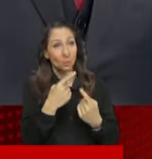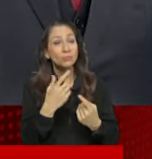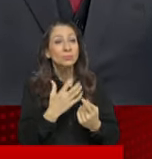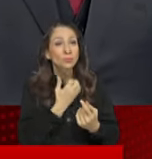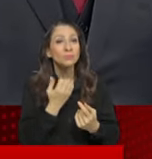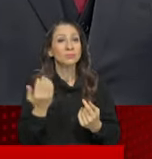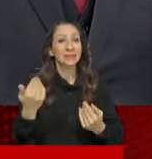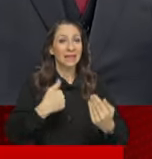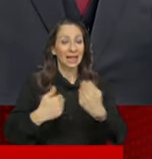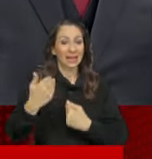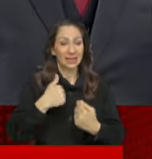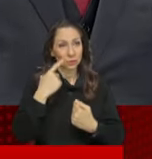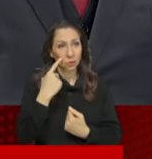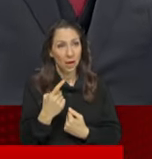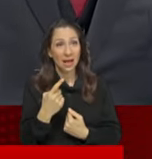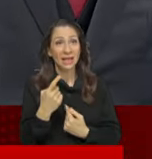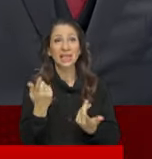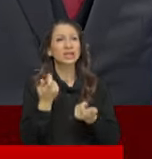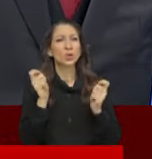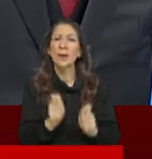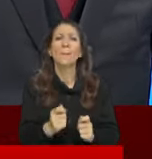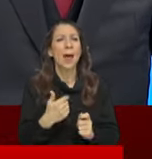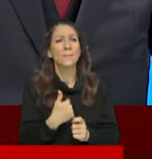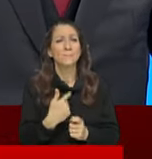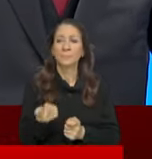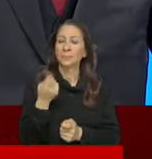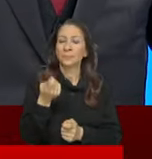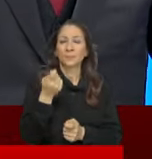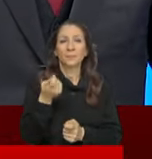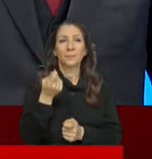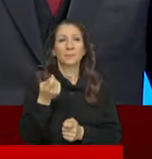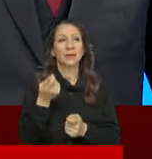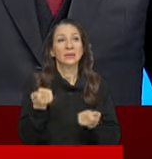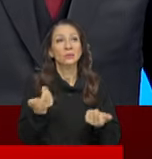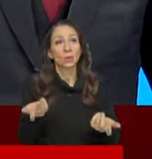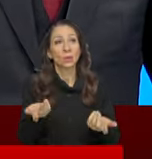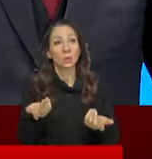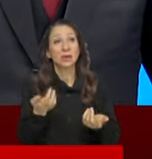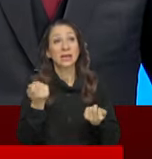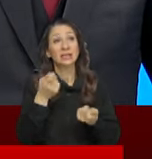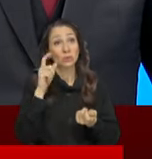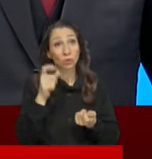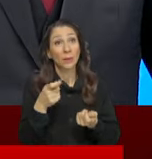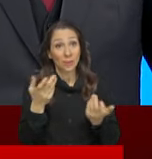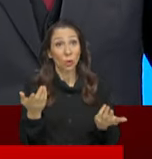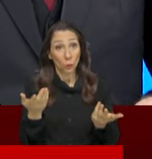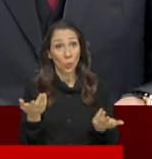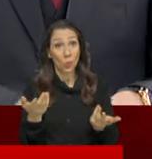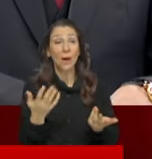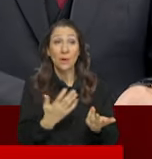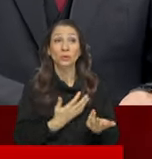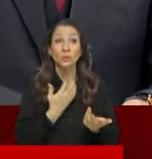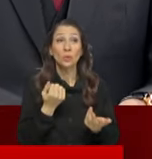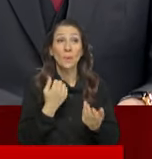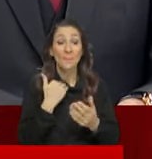maalesef gelenlerin Büyük bir kısmı Ne iş olsa yaparım türünden geliyor çünkü iş yok Eee iş bulabiliyorum fakat maalesef